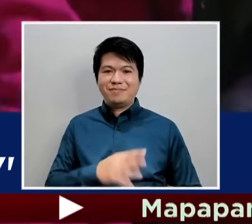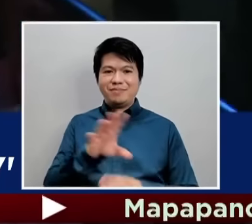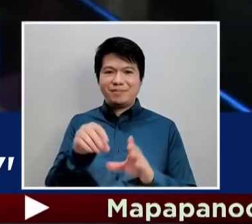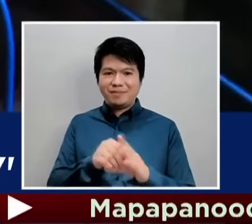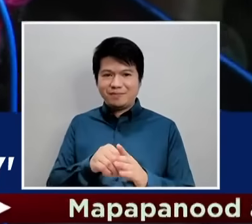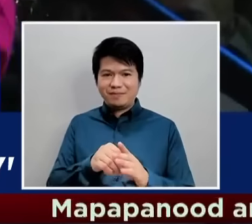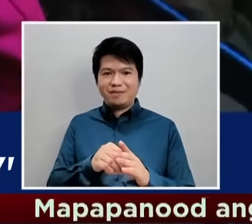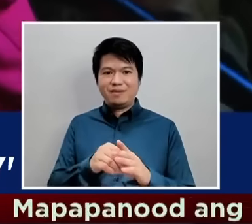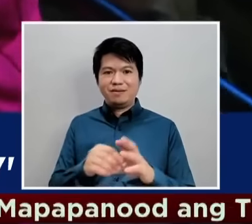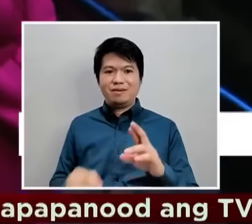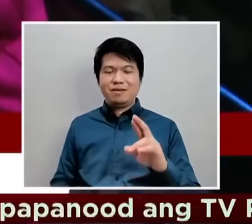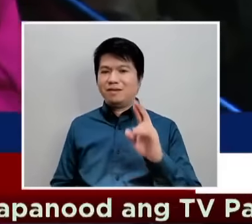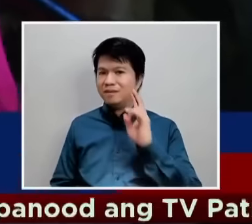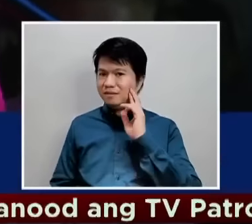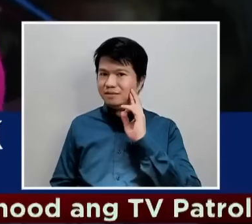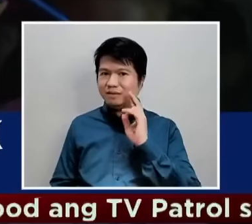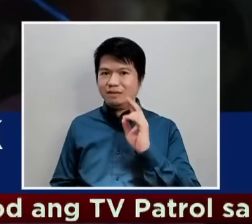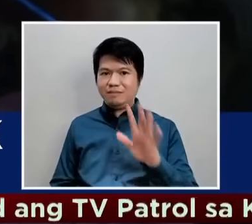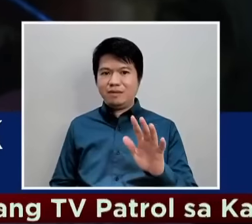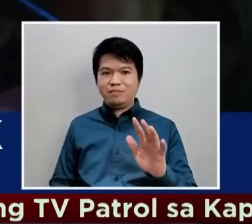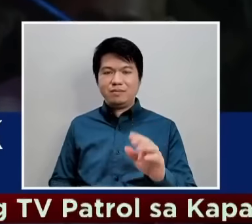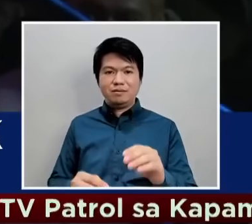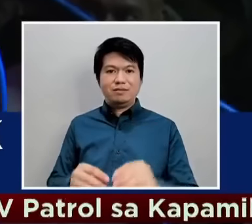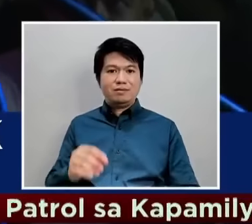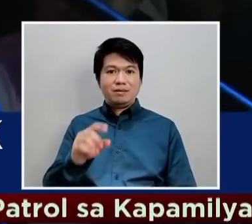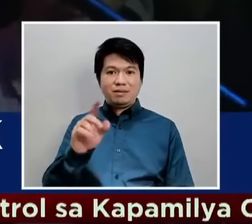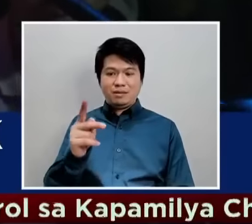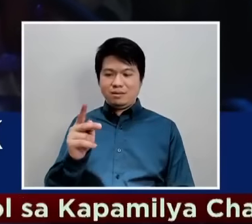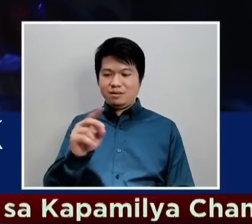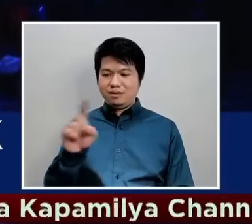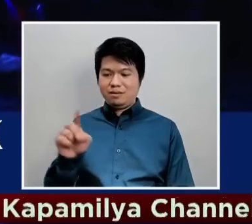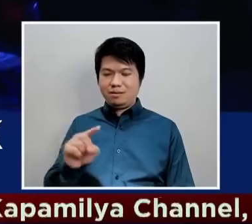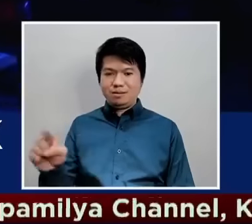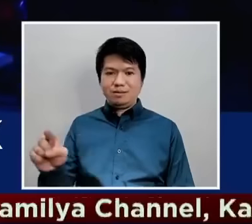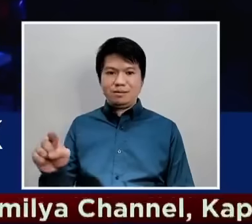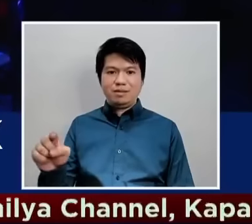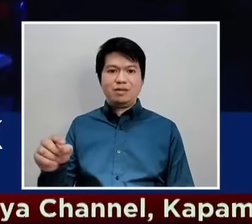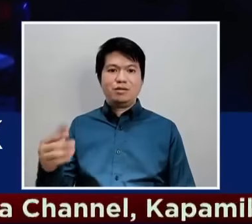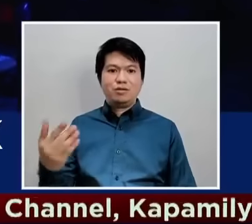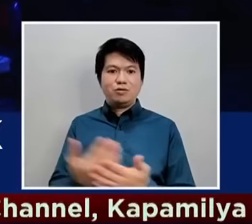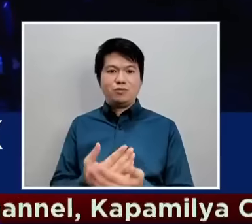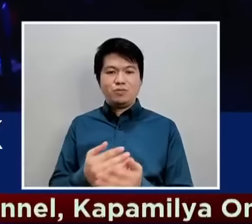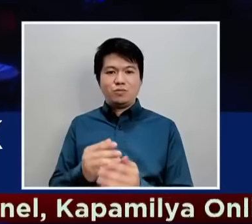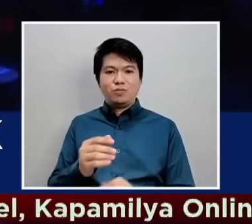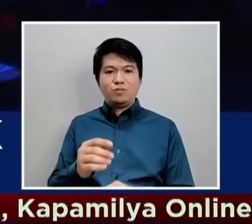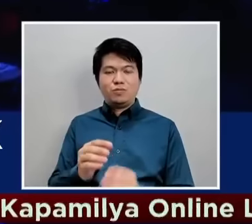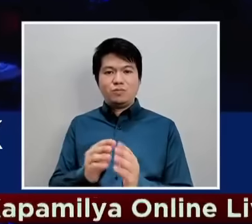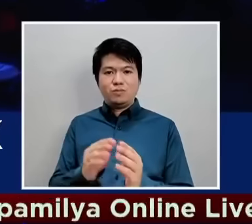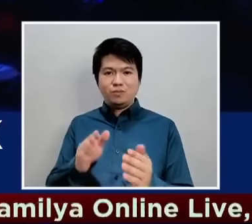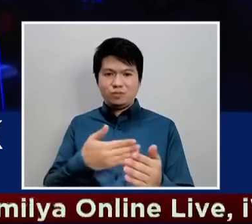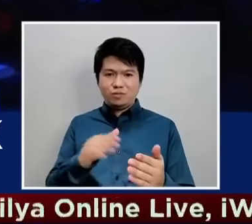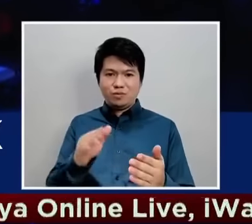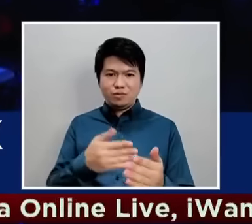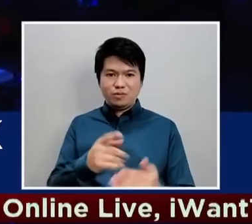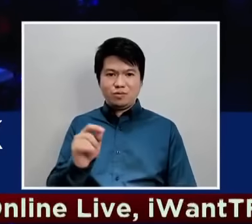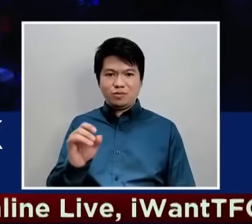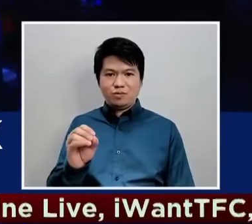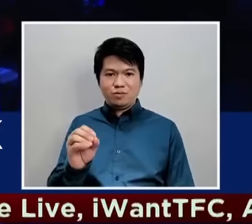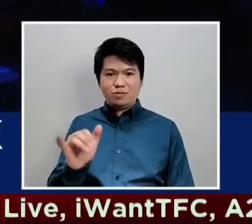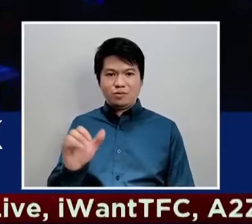Reginified. Inilabas na rin ni KZ Tandingan ang bago niyang single na Toyo. Ayoko na pero